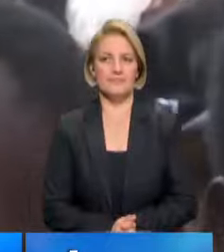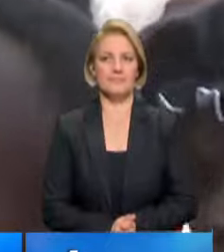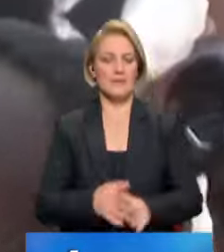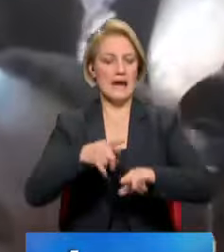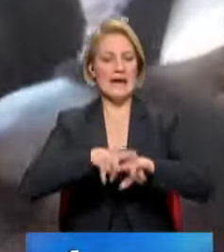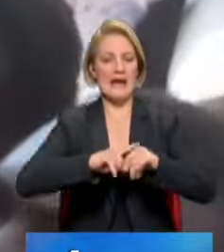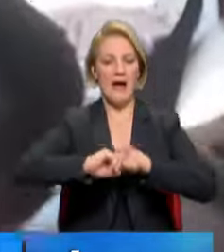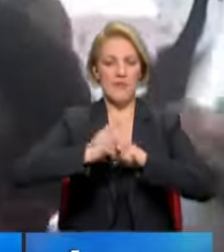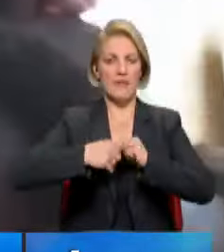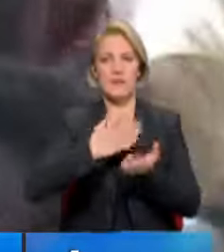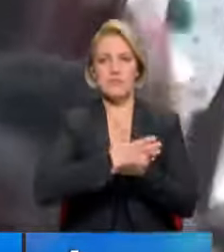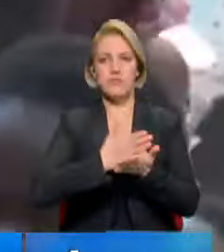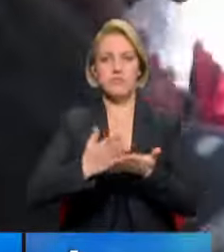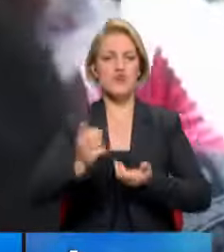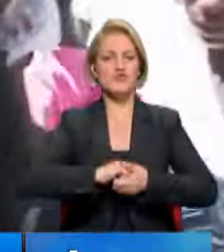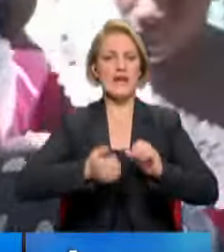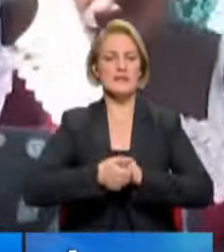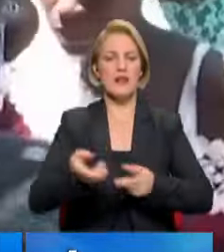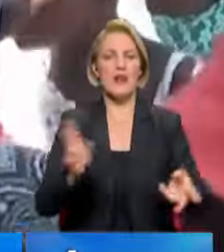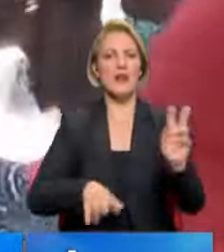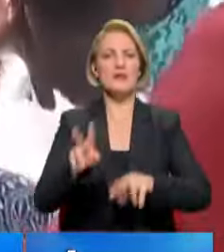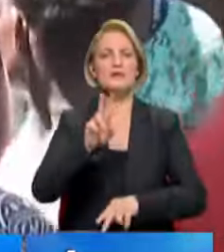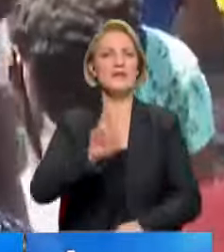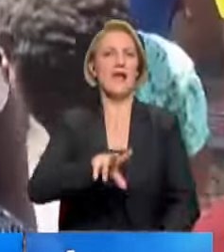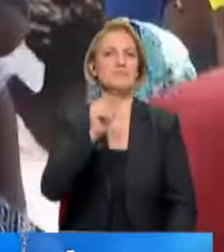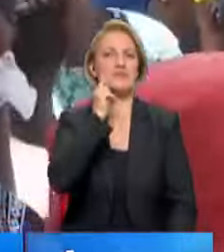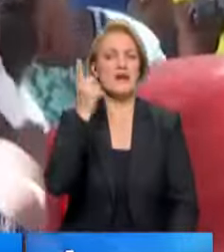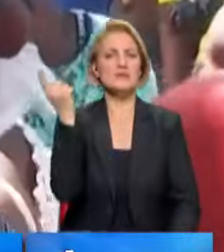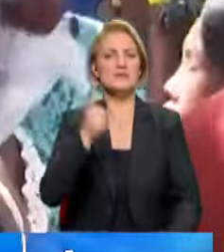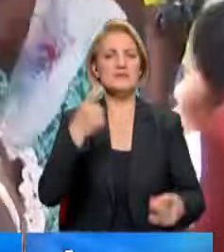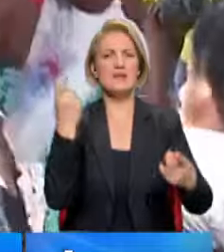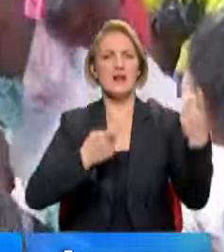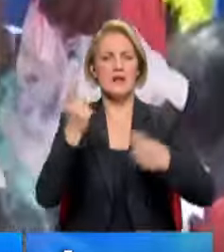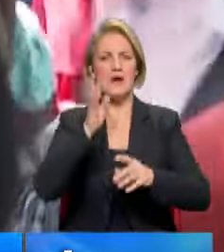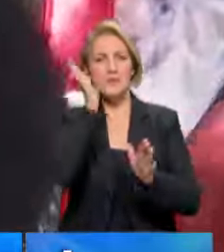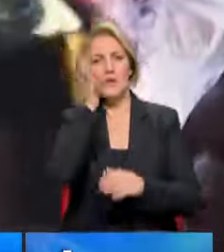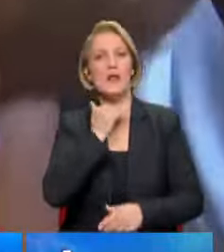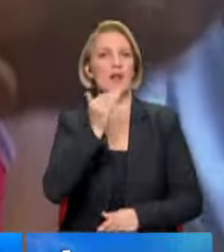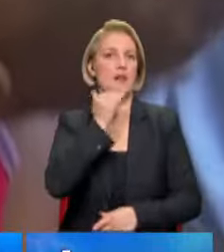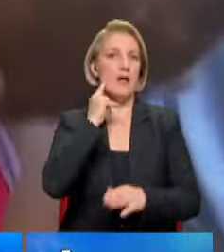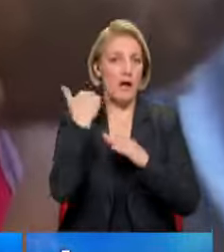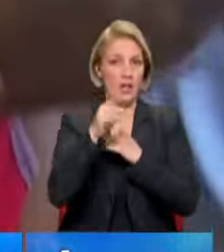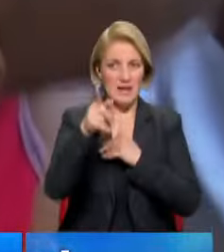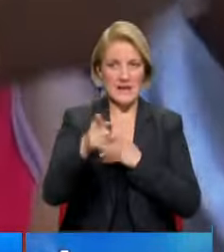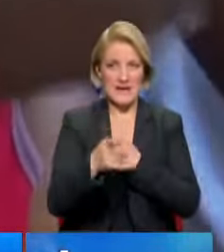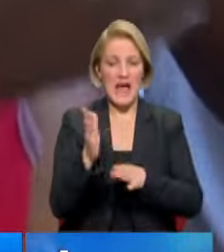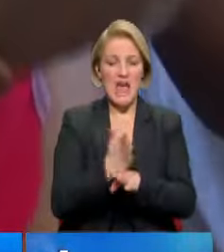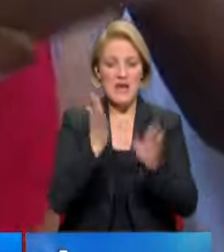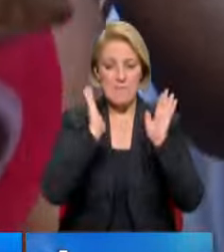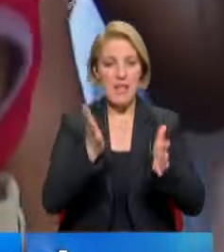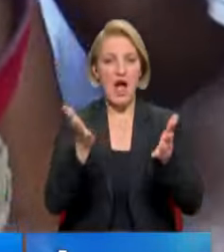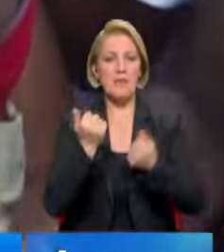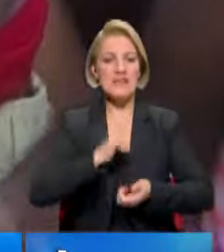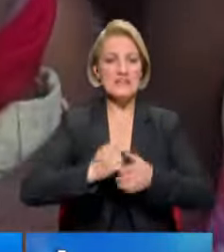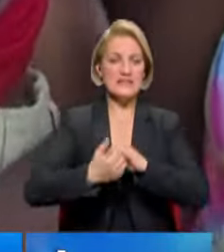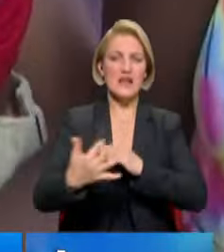Haiti'de haftalardır süren çete saldırılarında can kaybı 70'i aştı. Silah sesleriyle uykusuz günler geçiren Haiti halkı yanına eşya bile almadan